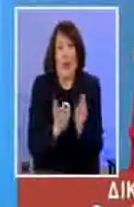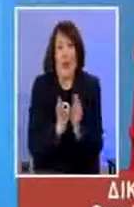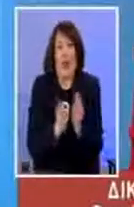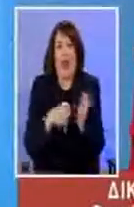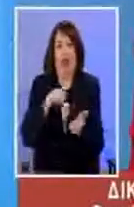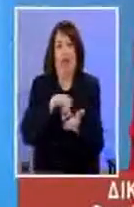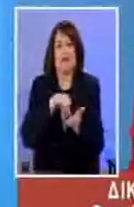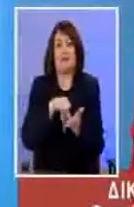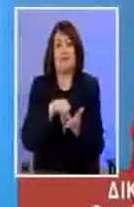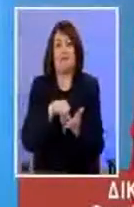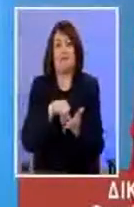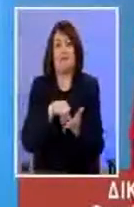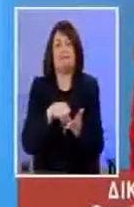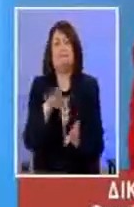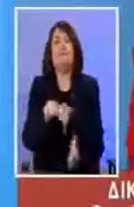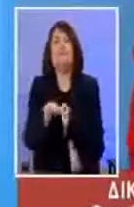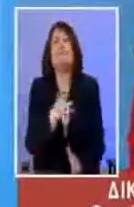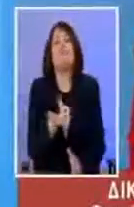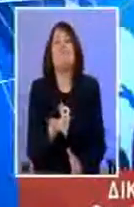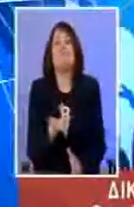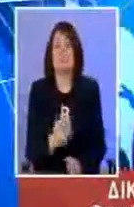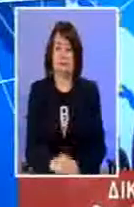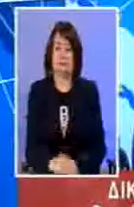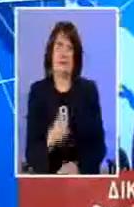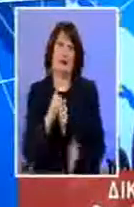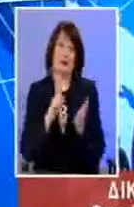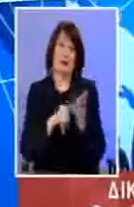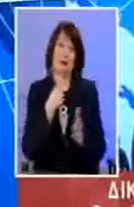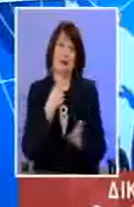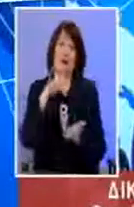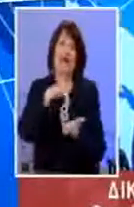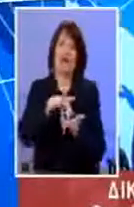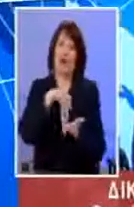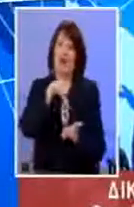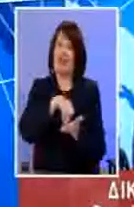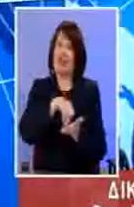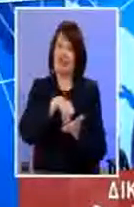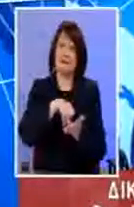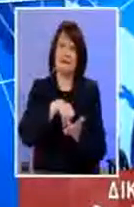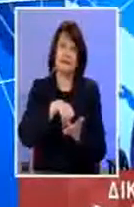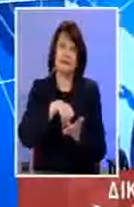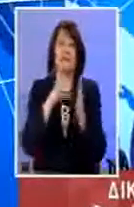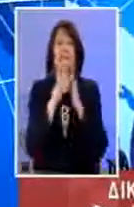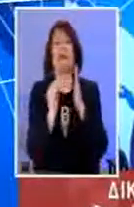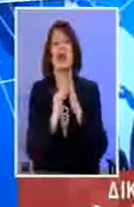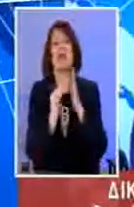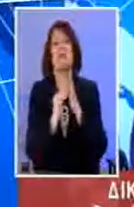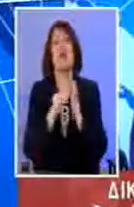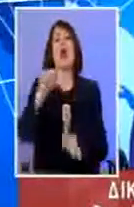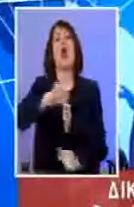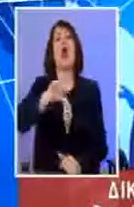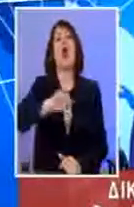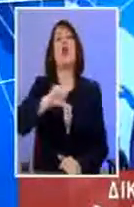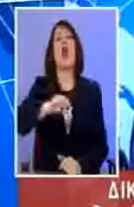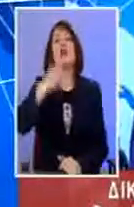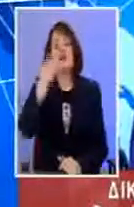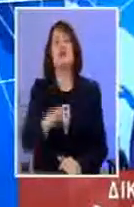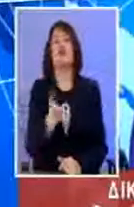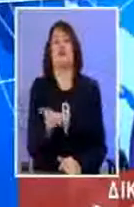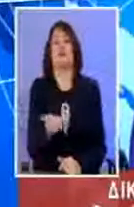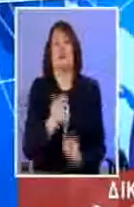της Αθήνας και αλλού. Πρέπει να σας πω ότι το κέντρο της Αθήνας, παραδείγματος χάρη το Κολωνάκι, είναι το χειρότερο από